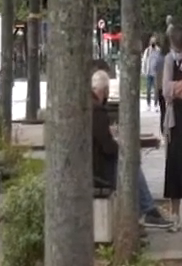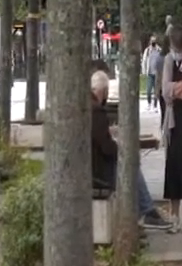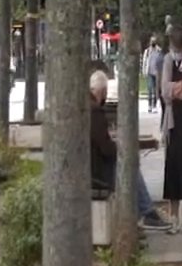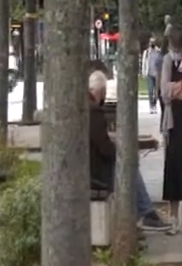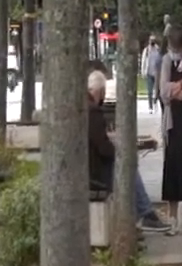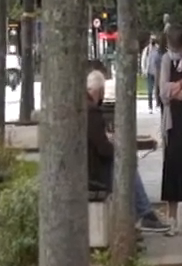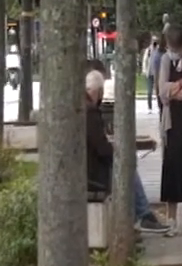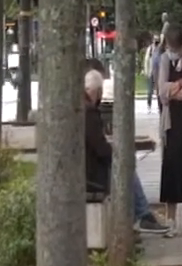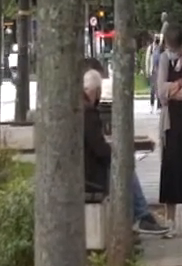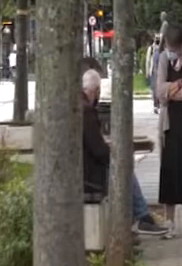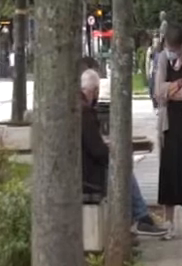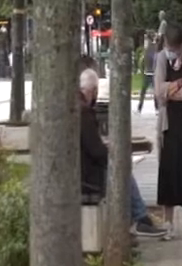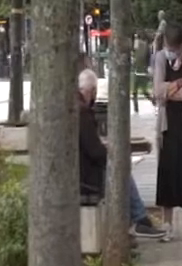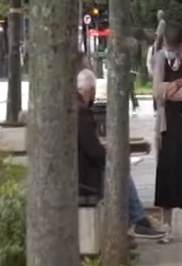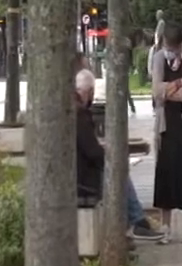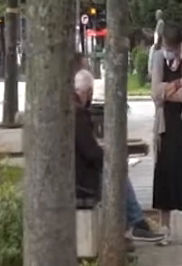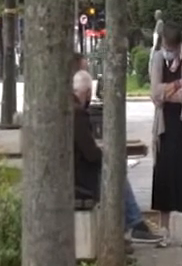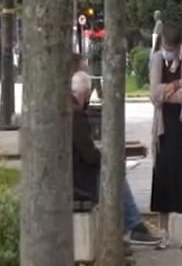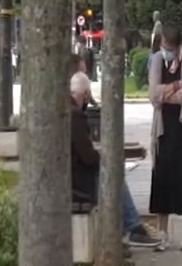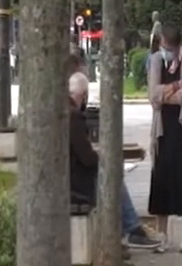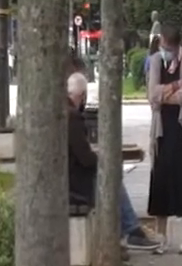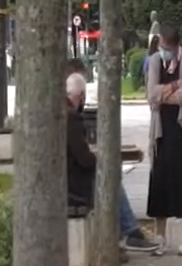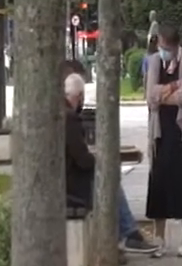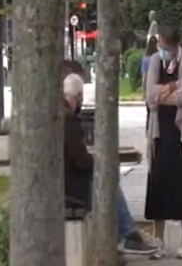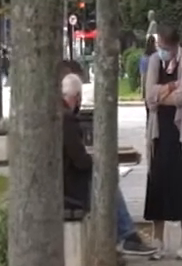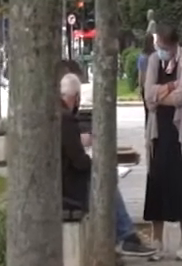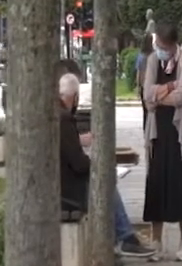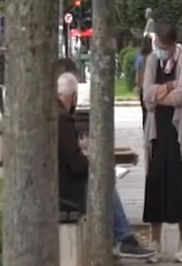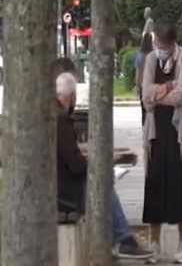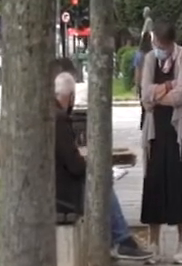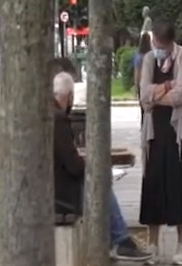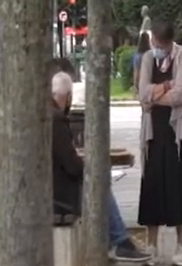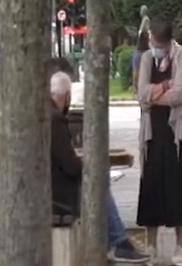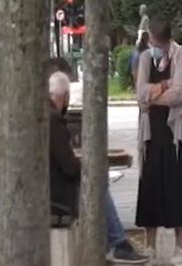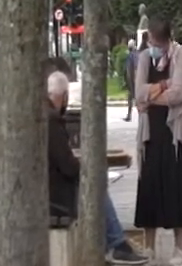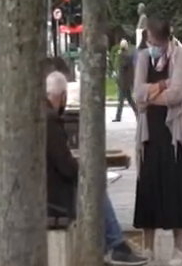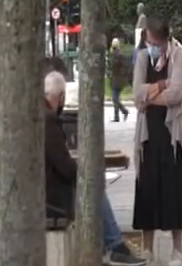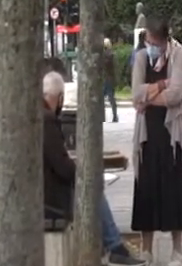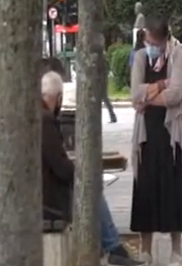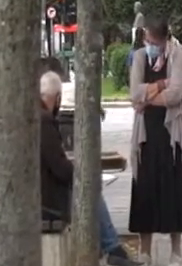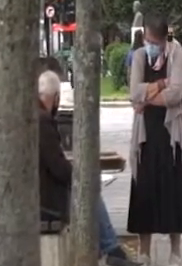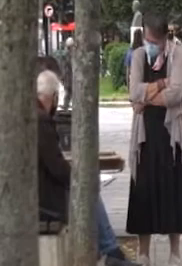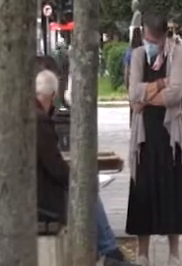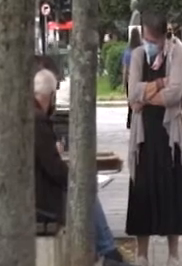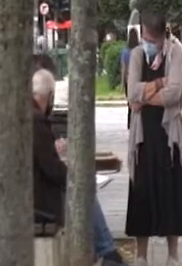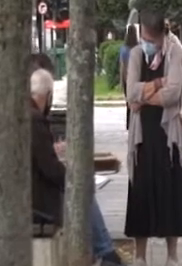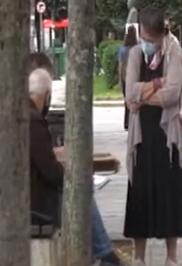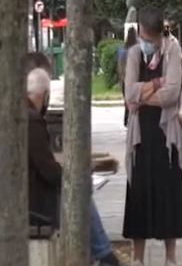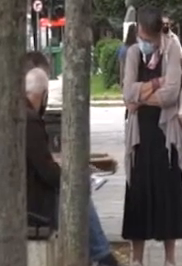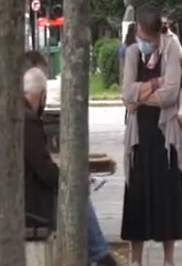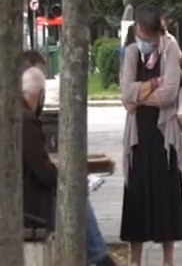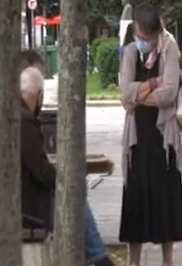που αντιμετωπίζει και το μεγαλύτερο πρόβλημα ως αποτέλεσμα και του χαμηλότερου αριθμού των τεστ που πραγματοποιήθηκαν κατά τη διάρκεια